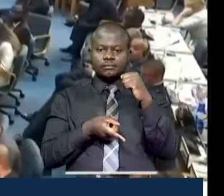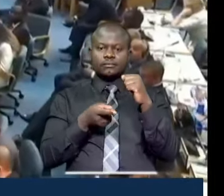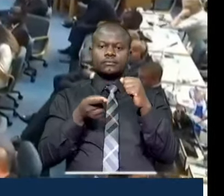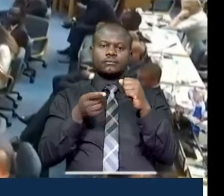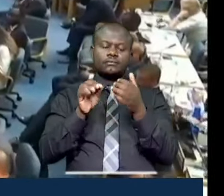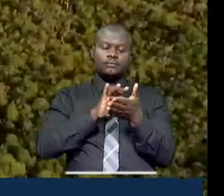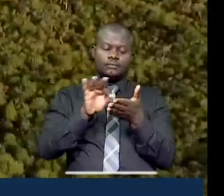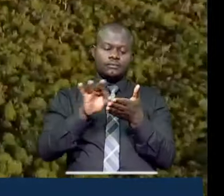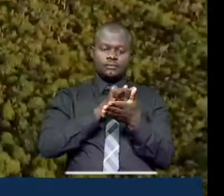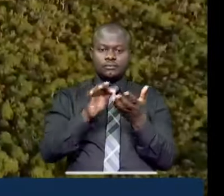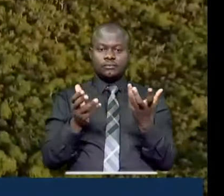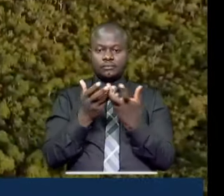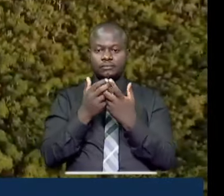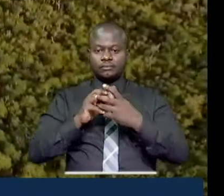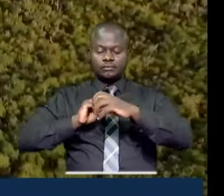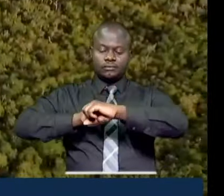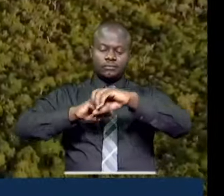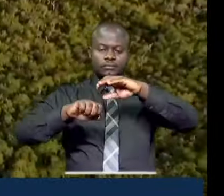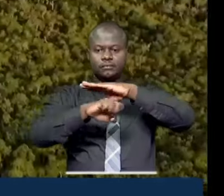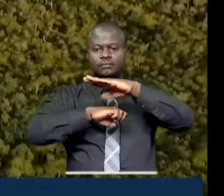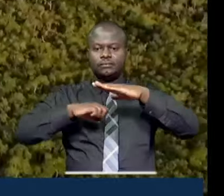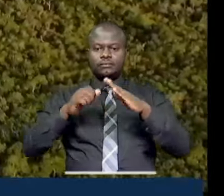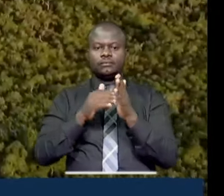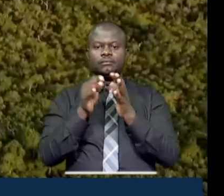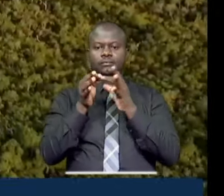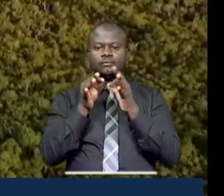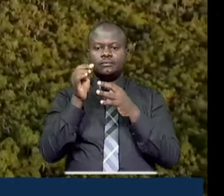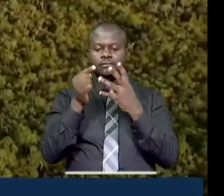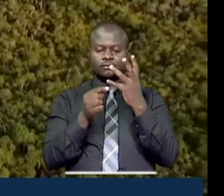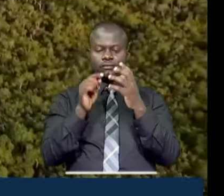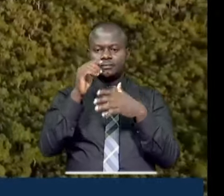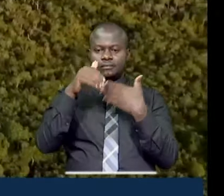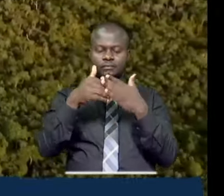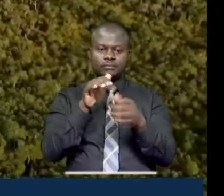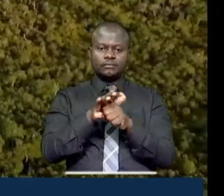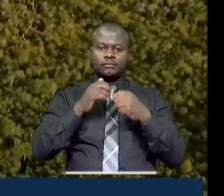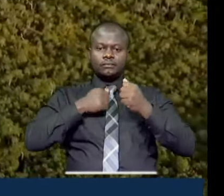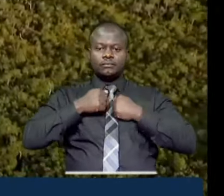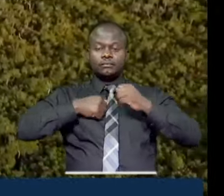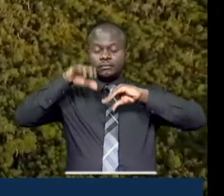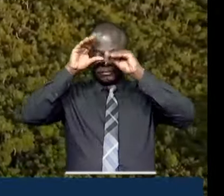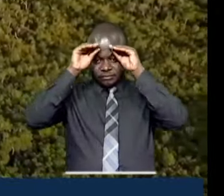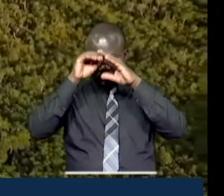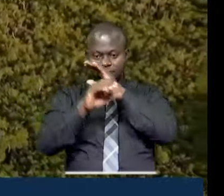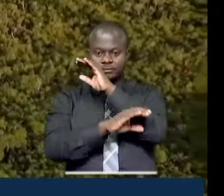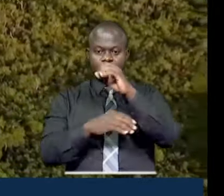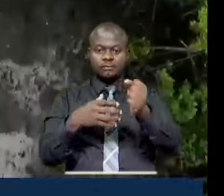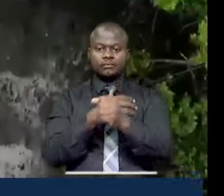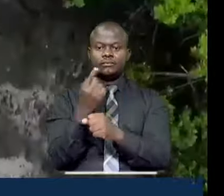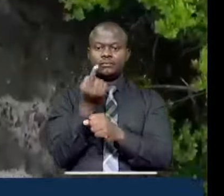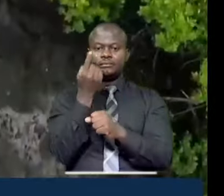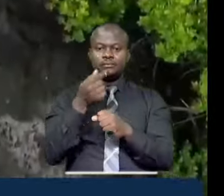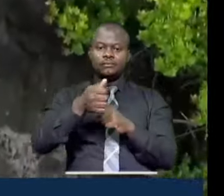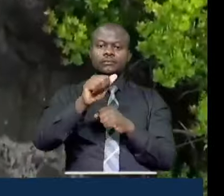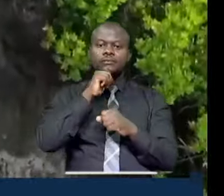rwasinye arebana no kurengera ibidukikije asobanura ko hari byinshi u Rwanda rwize birimo ko imbaraga z'igihugu kimwe ubwacyo